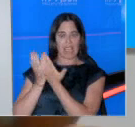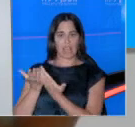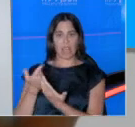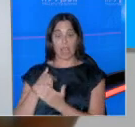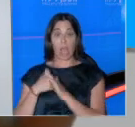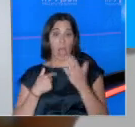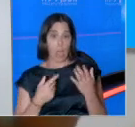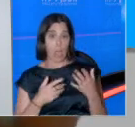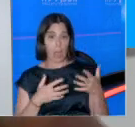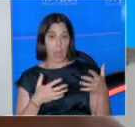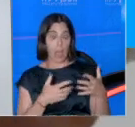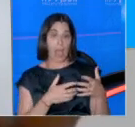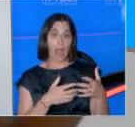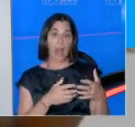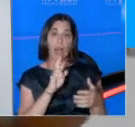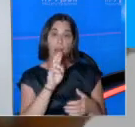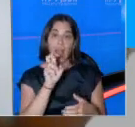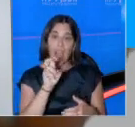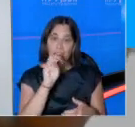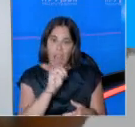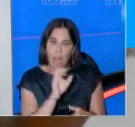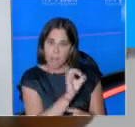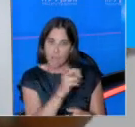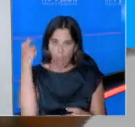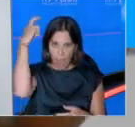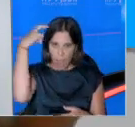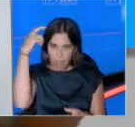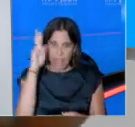מבחינת המיוחדת של מנסור עבאס, יש פה סיטואציה